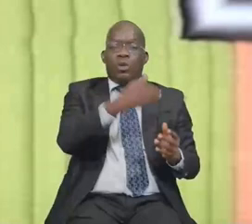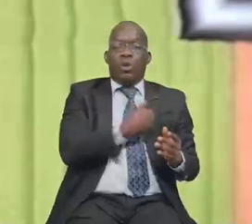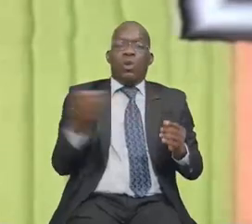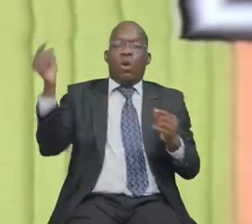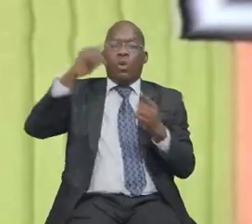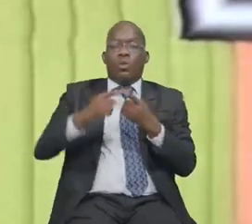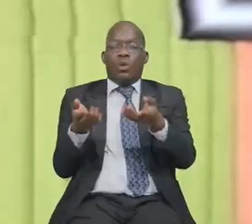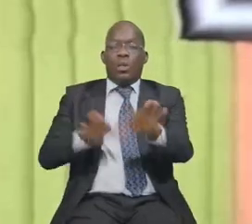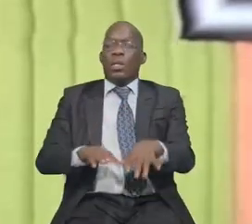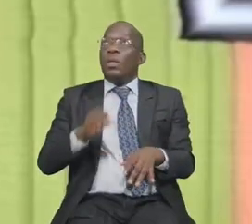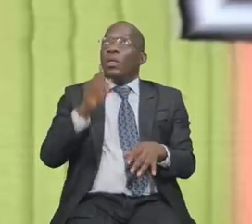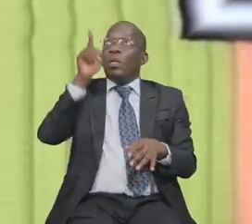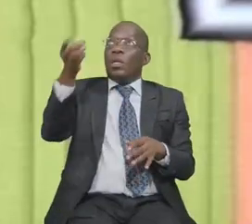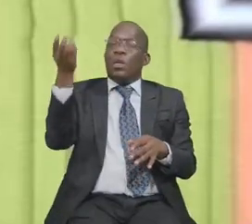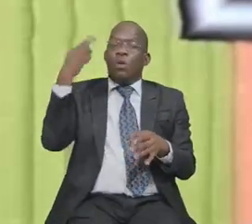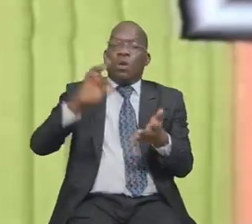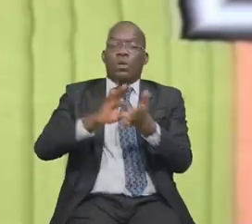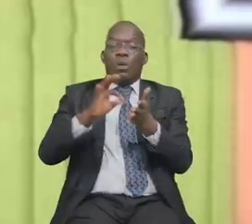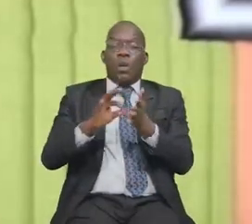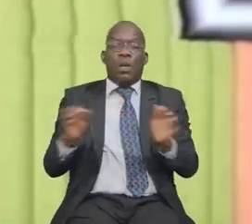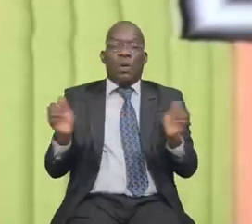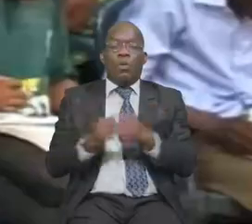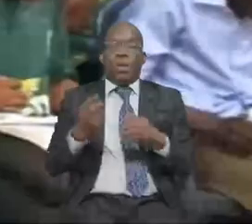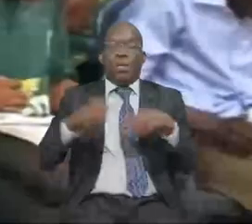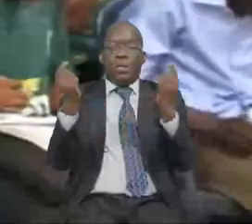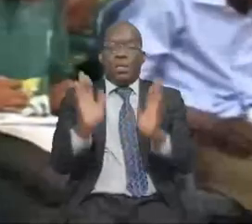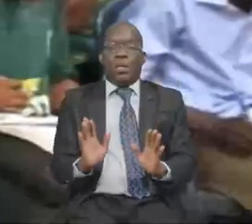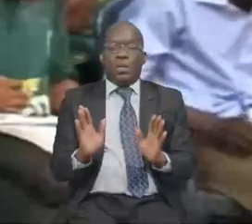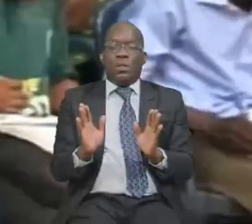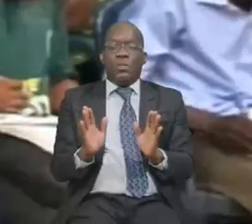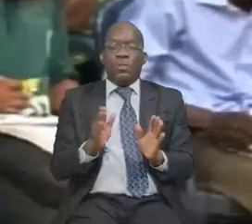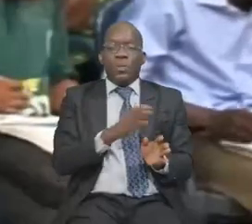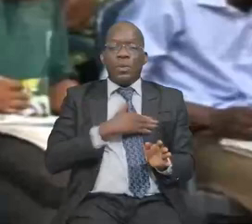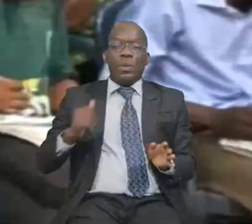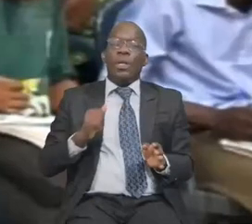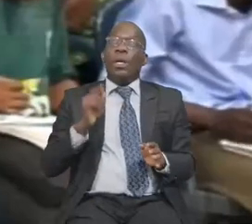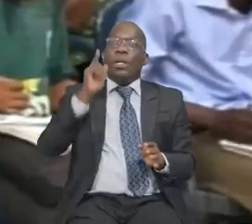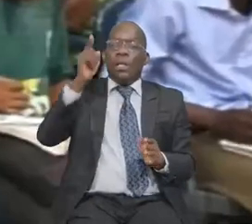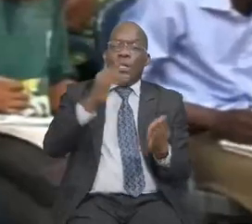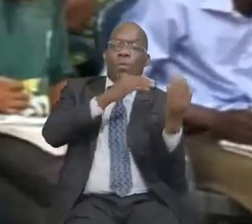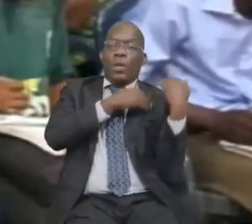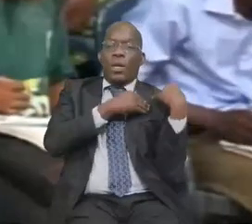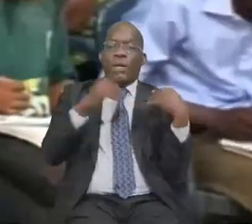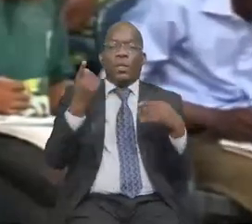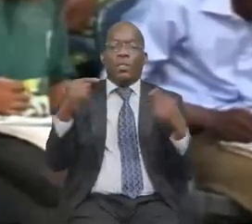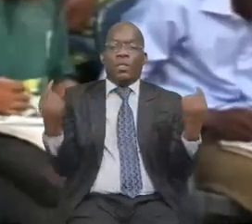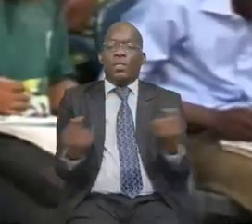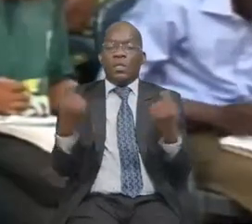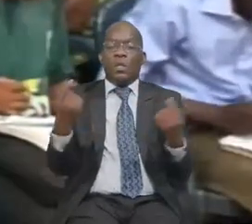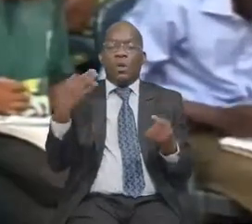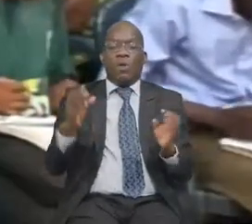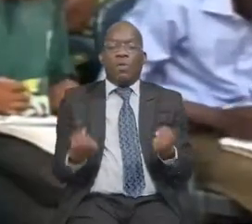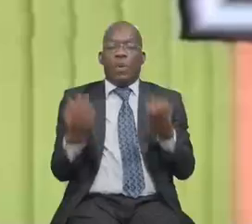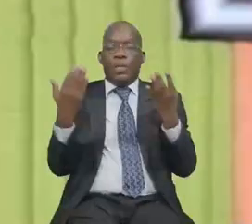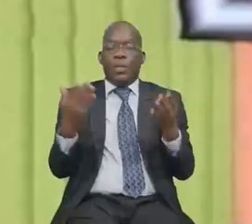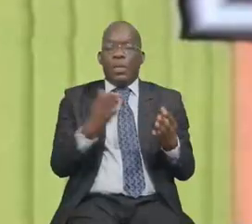au nombre des malfaiteurs, parce qu'il a porté les péchés de beaucoup d'hommes et qu'il a